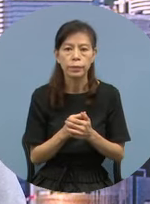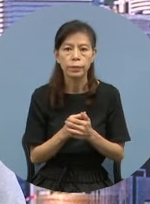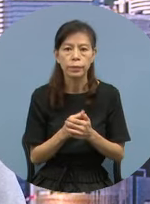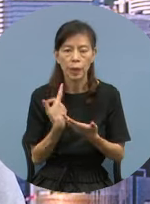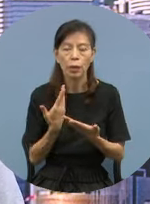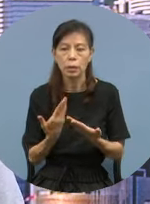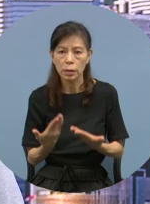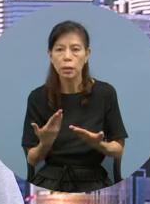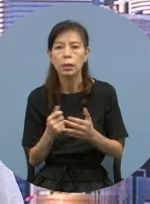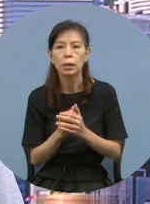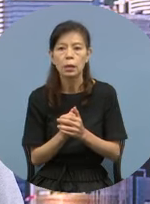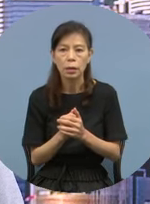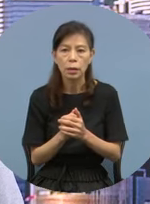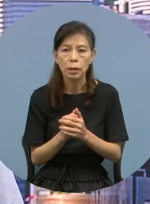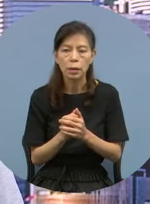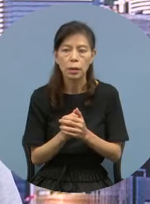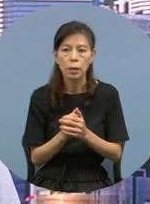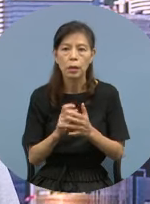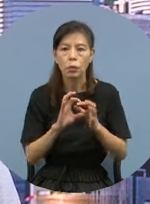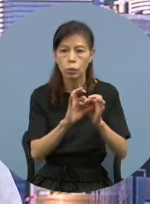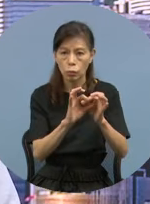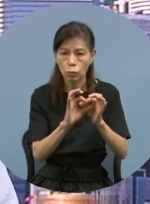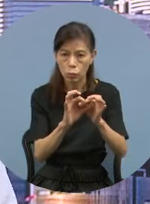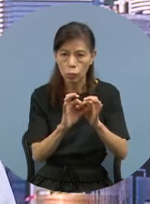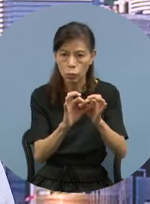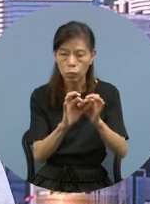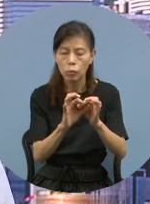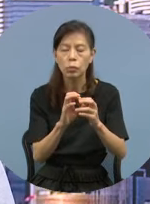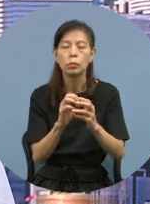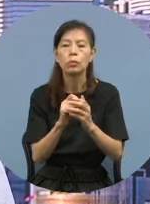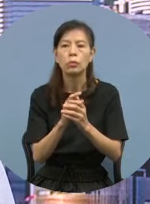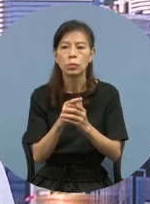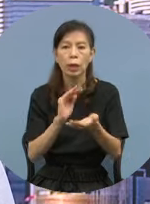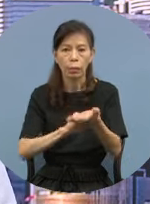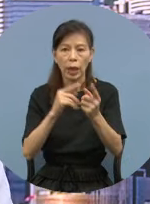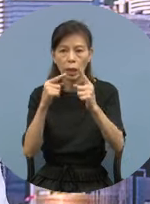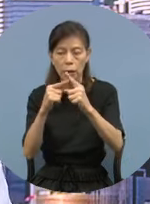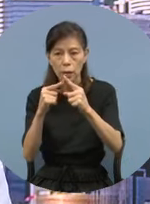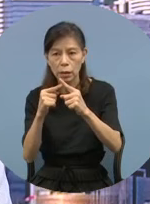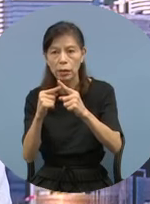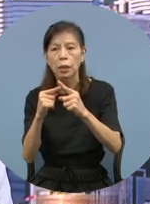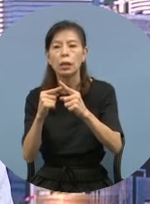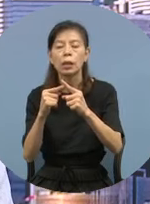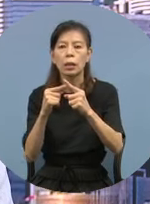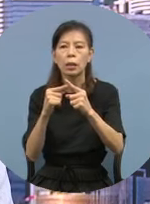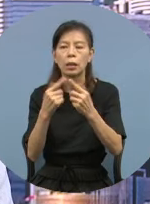都聯絡緊嗰個其實聯絡咗噶啦，已經攞咗嗰啲病人，即其他嘅